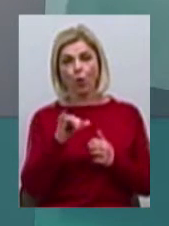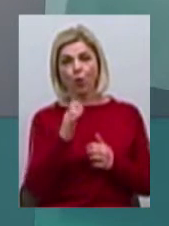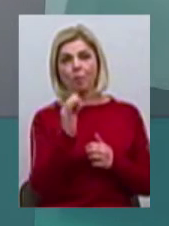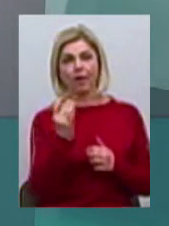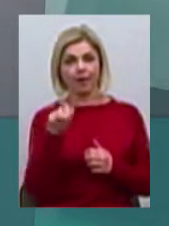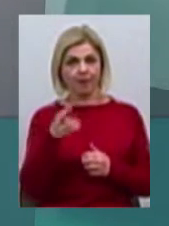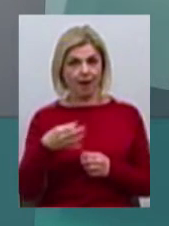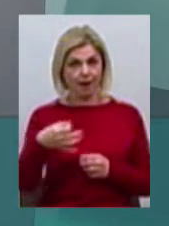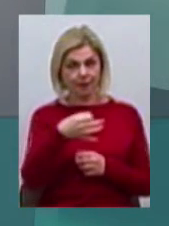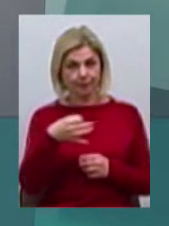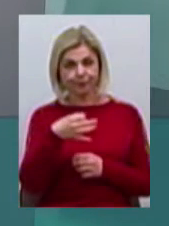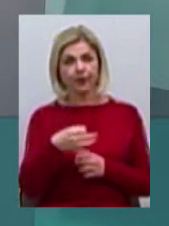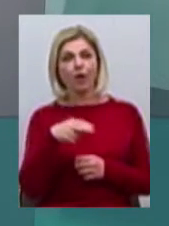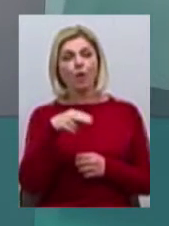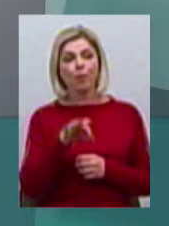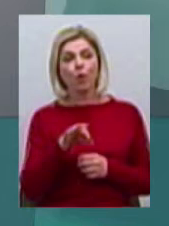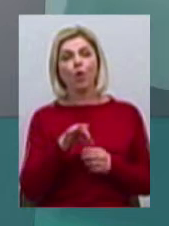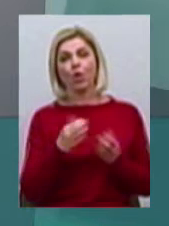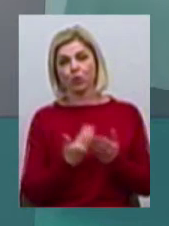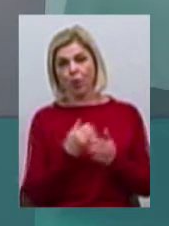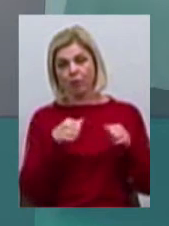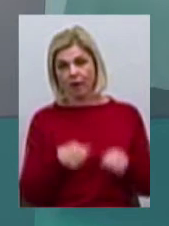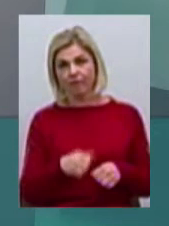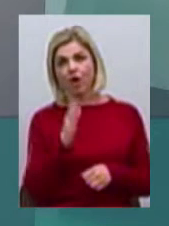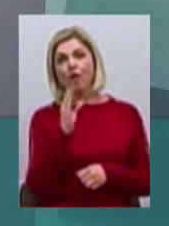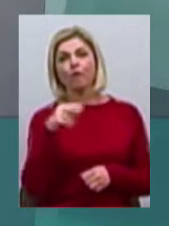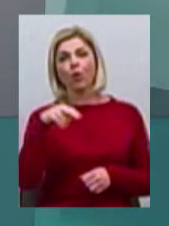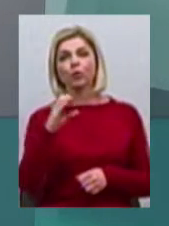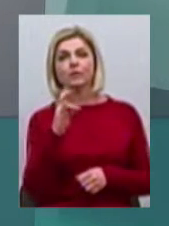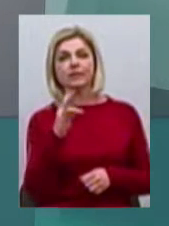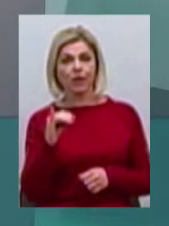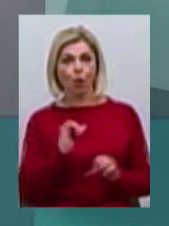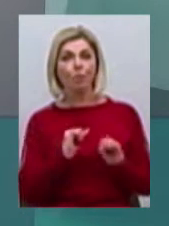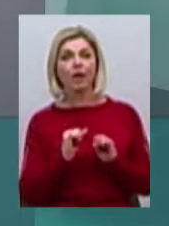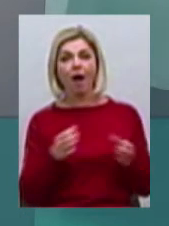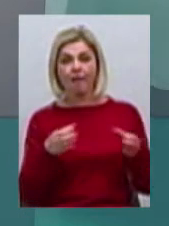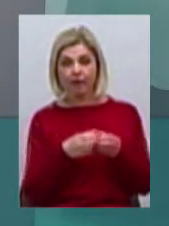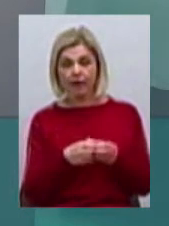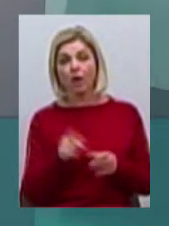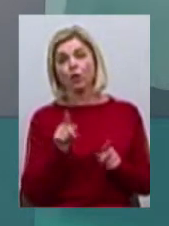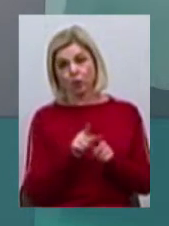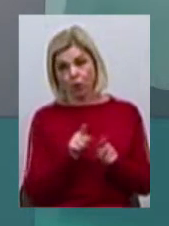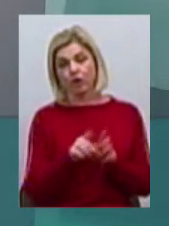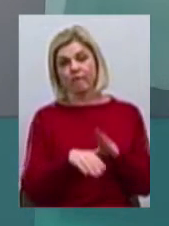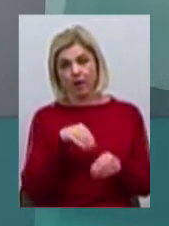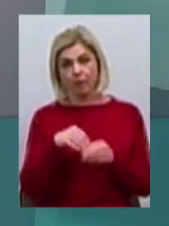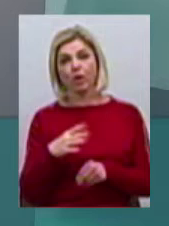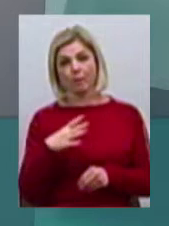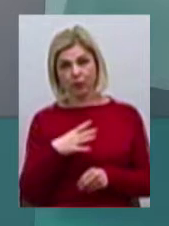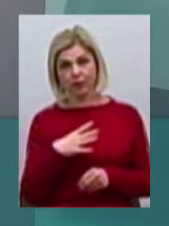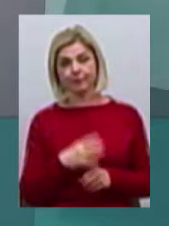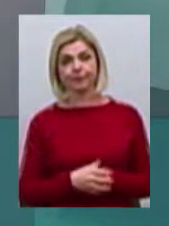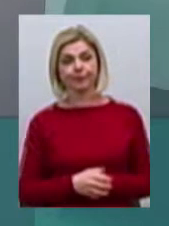Тому повітові управи були, волосні управи були, так? І туди теж вибори були.